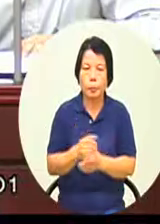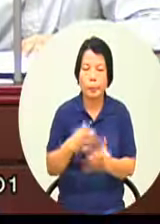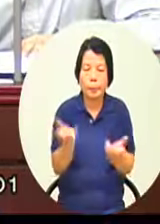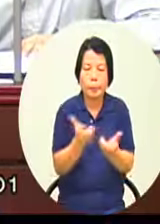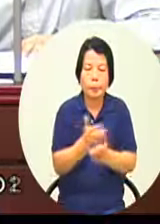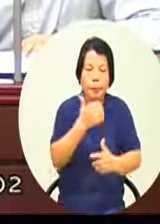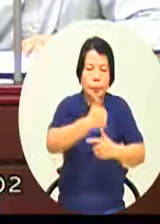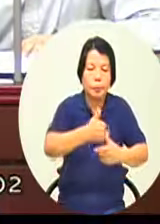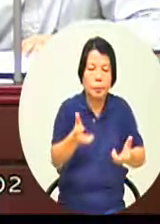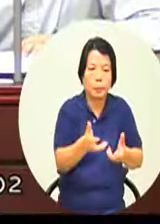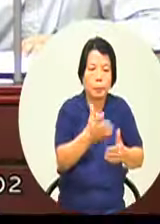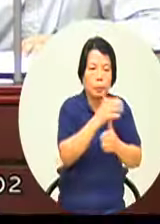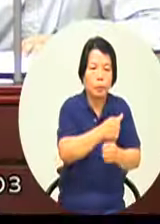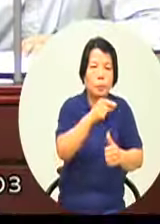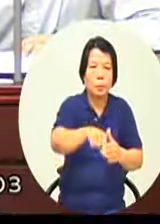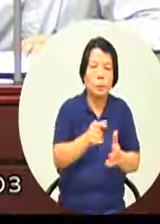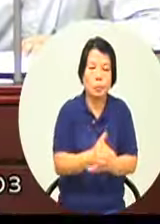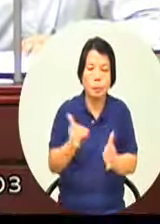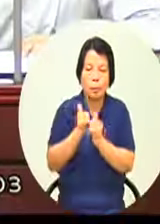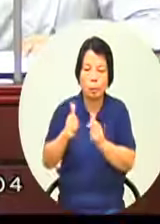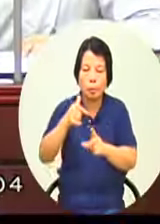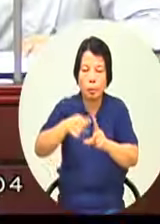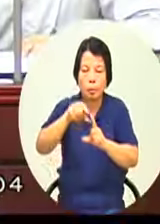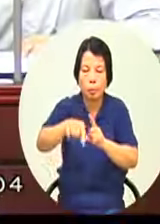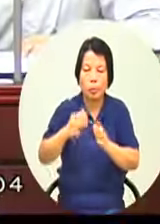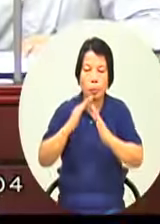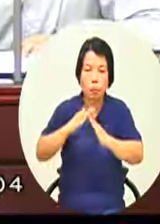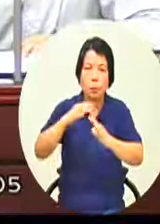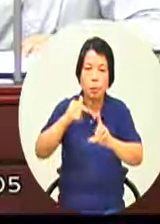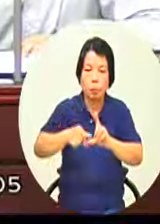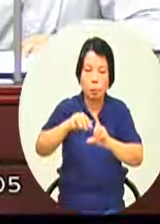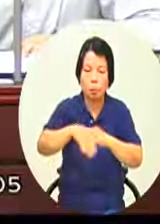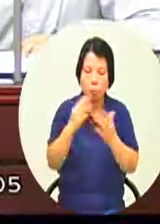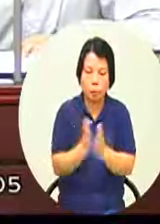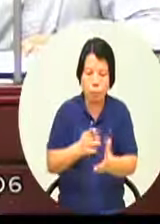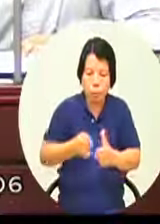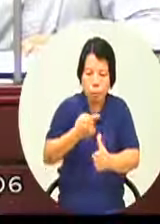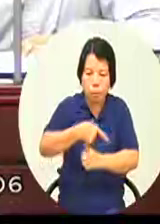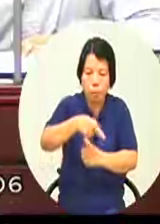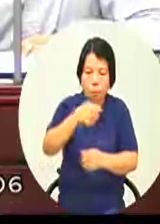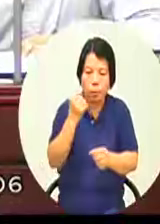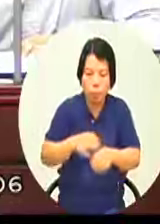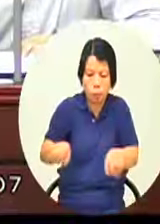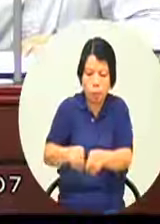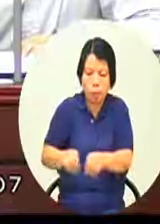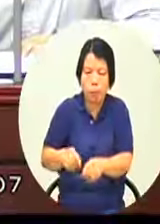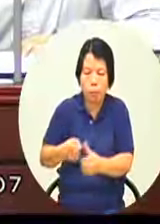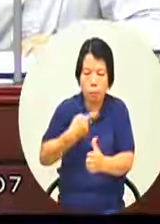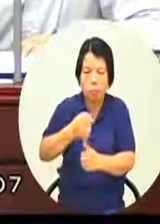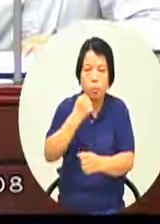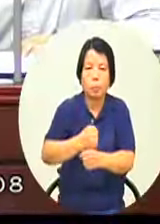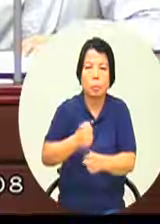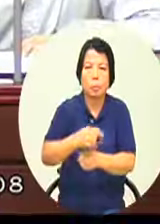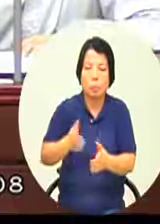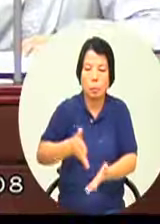划里面都把市区里面这些要做用户接管的区域来优先试做。那刚刚这些大楼我们